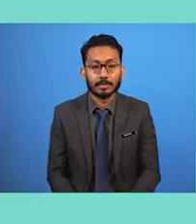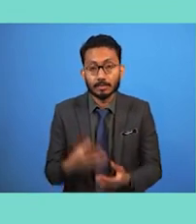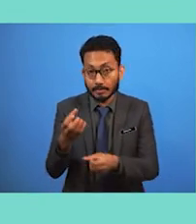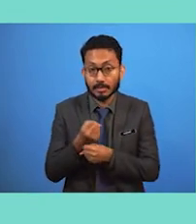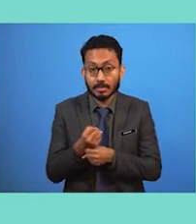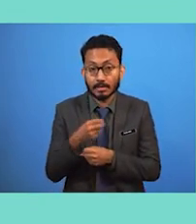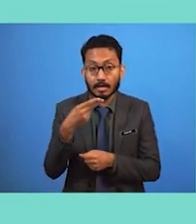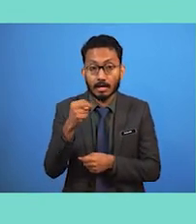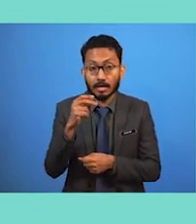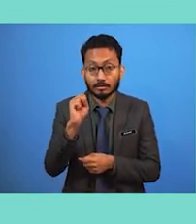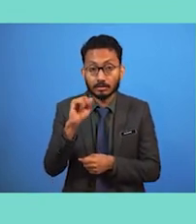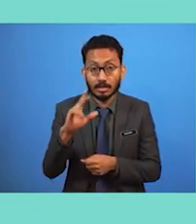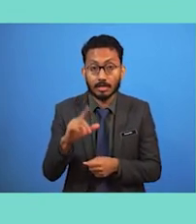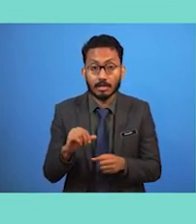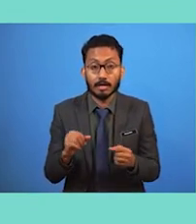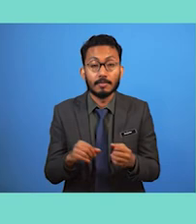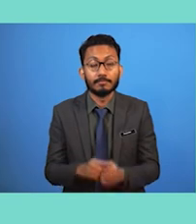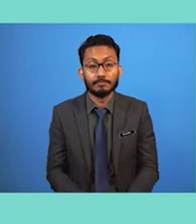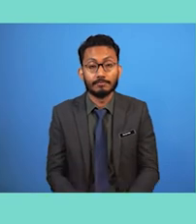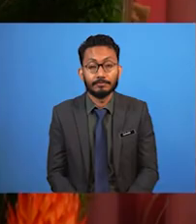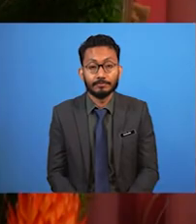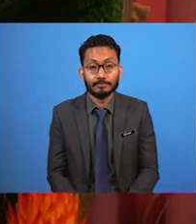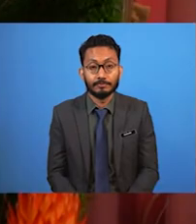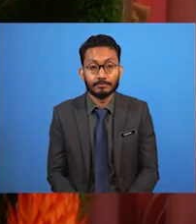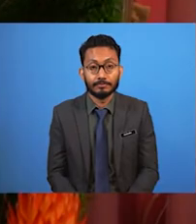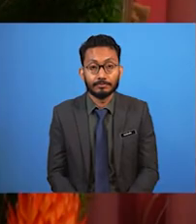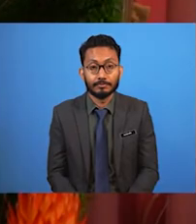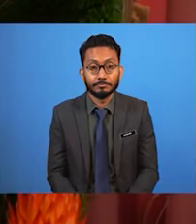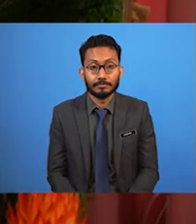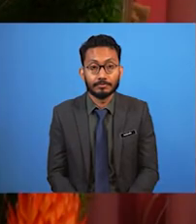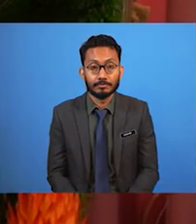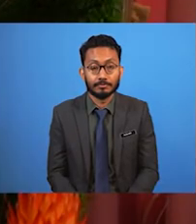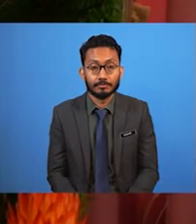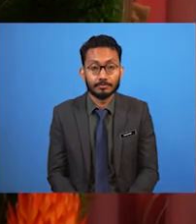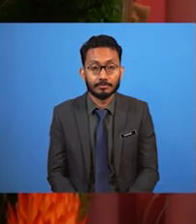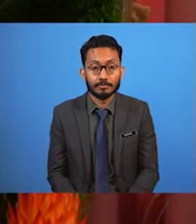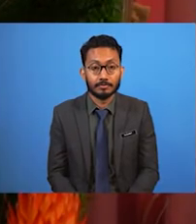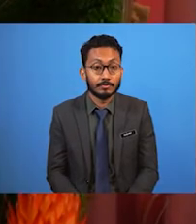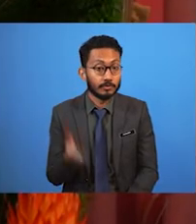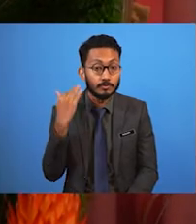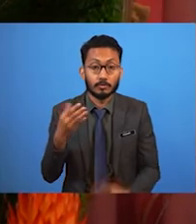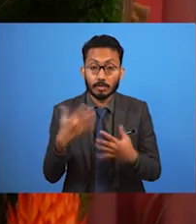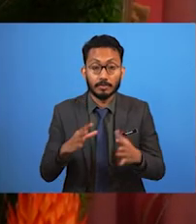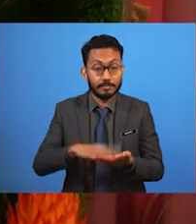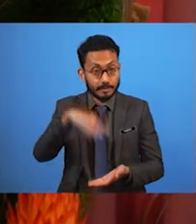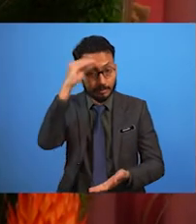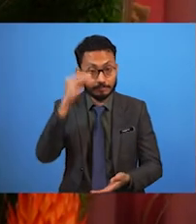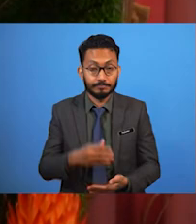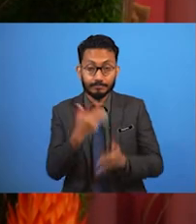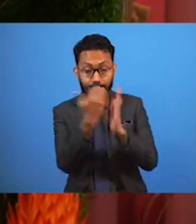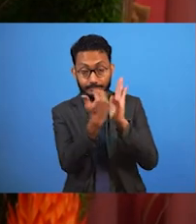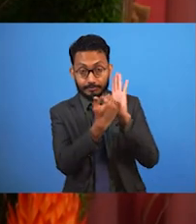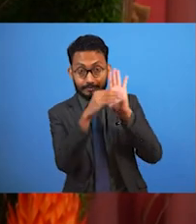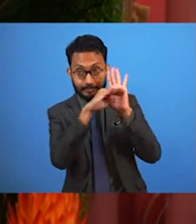sekali, pembersihan dan penyimpanan. Berikut adalah ringkasan daripada isi pelajaran kita hari ini.